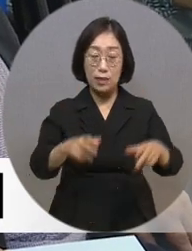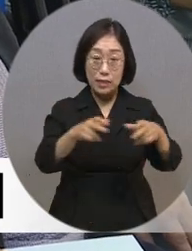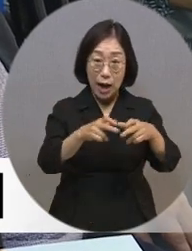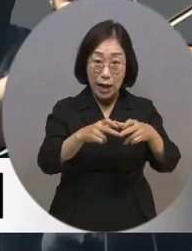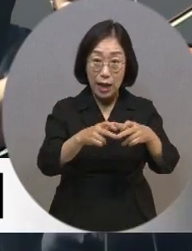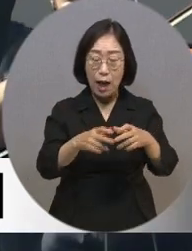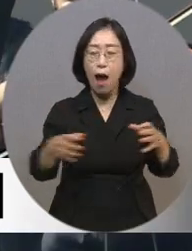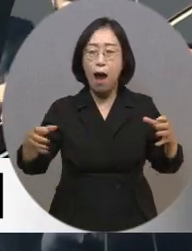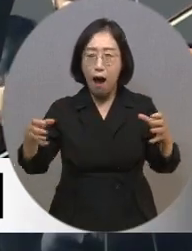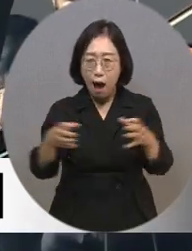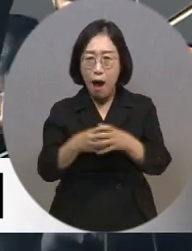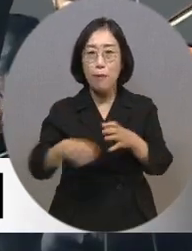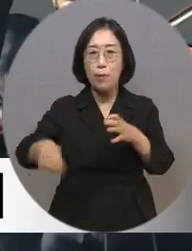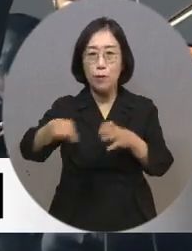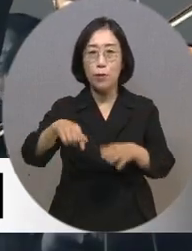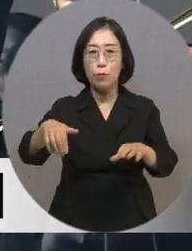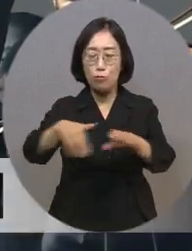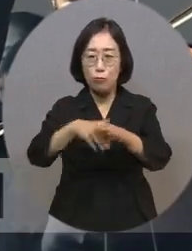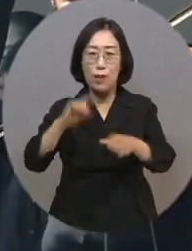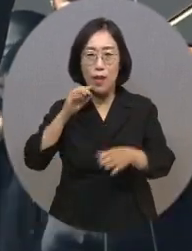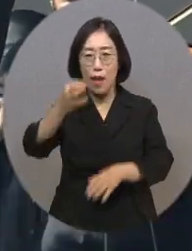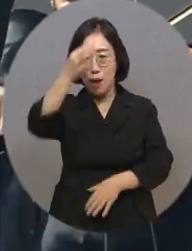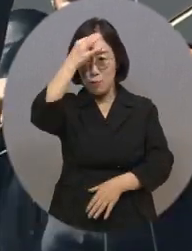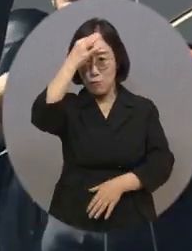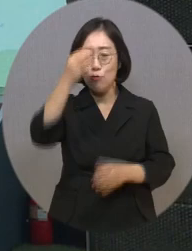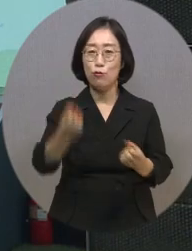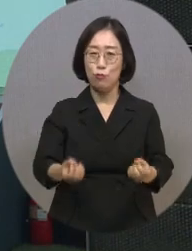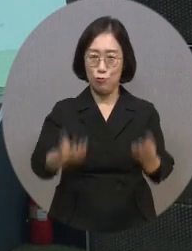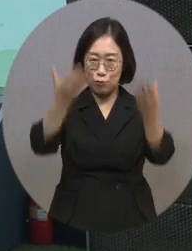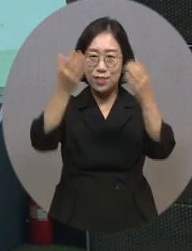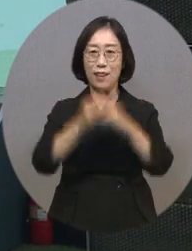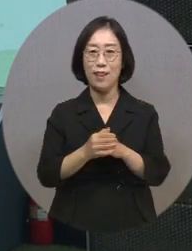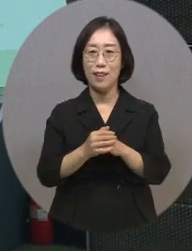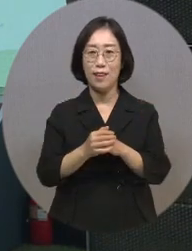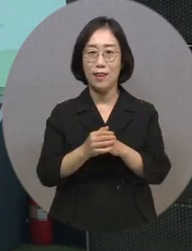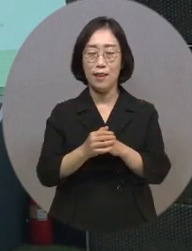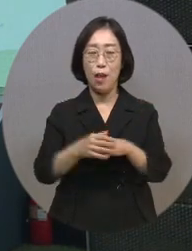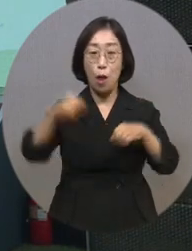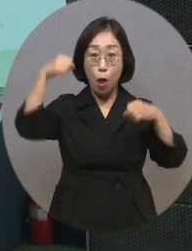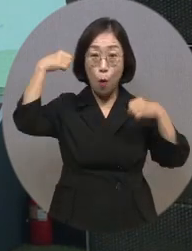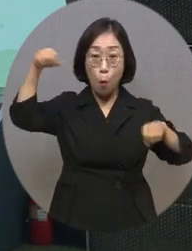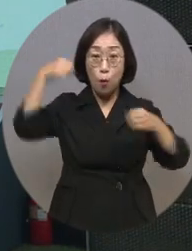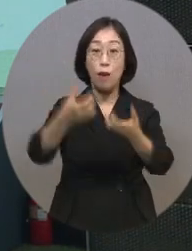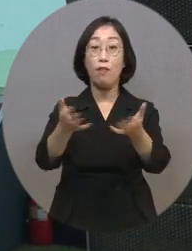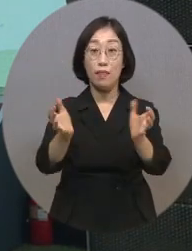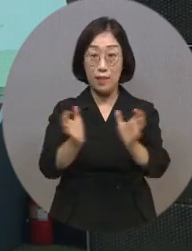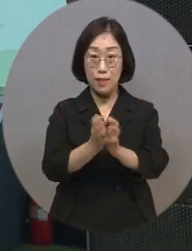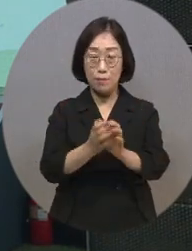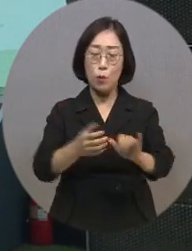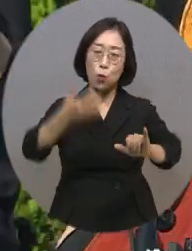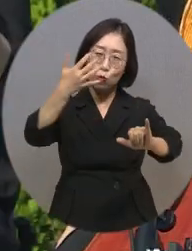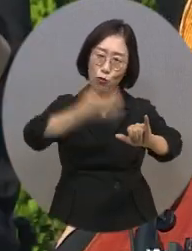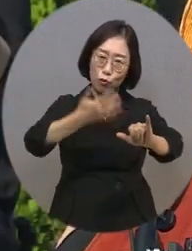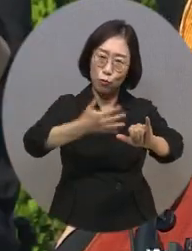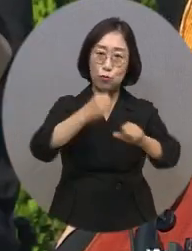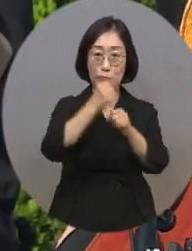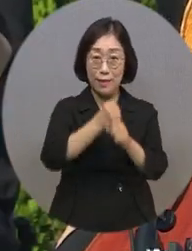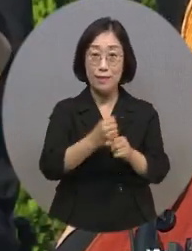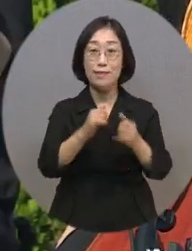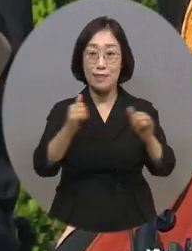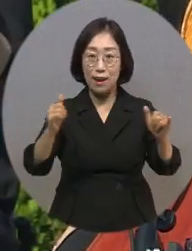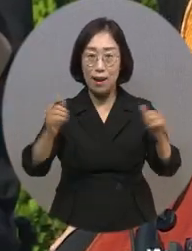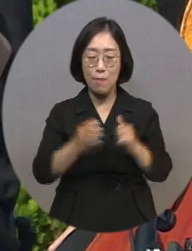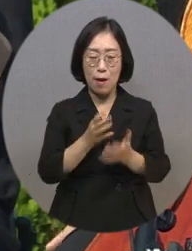최대의 장애인 문화예술 축제입니다. 이날 한국장애인공연예술단, 장애인 유튜브 크리에이터 등